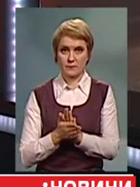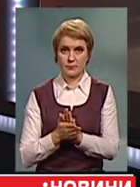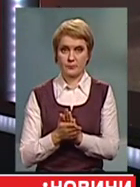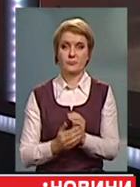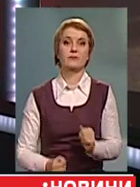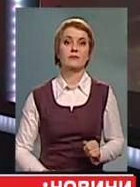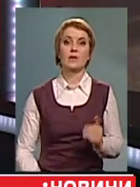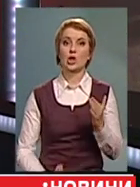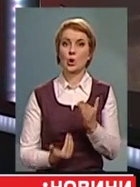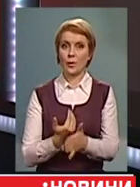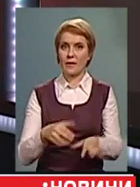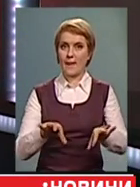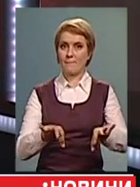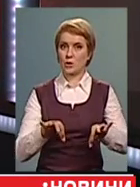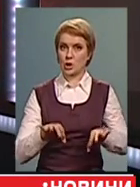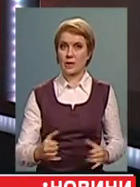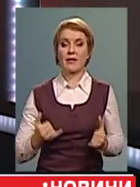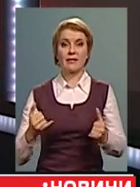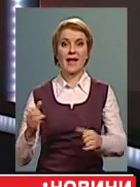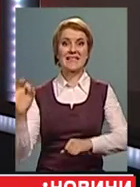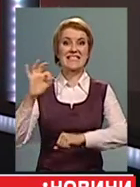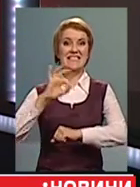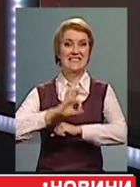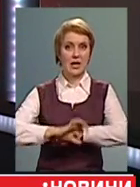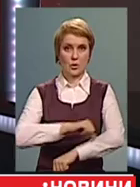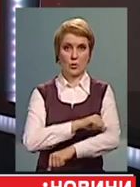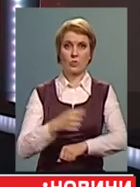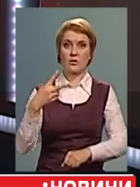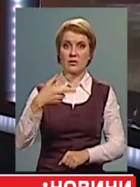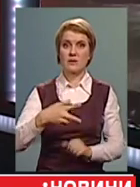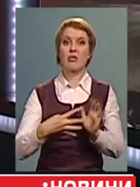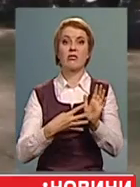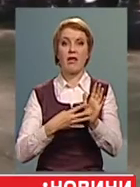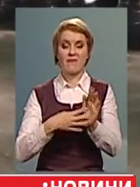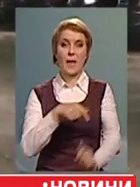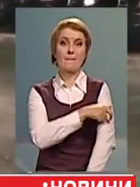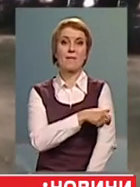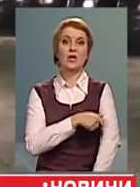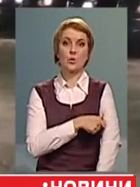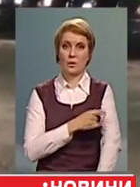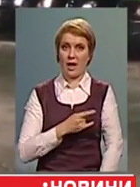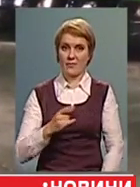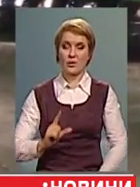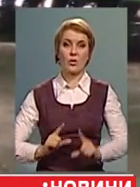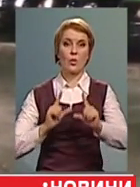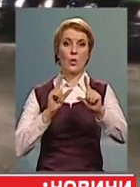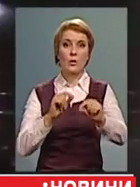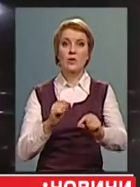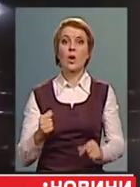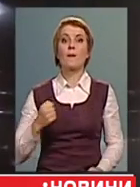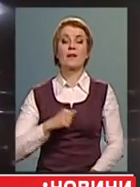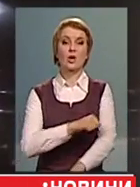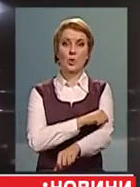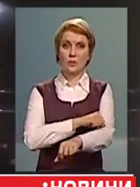Нові позашляховики для західного кордону. 39 патрульних автівок вирушили сьогодні з Києва до прикордонних підрозділів, що на західній